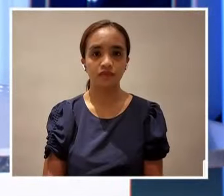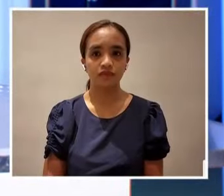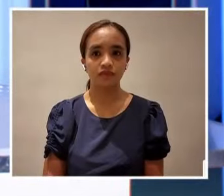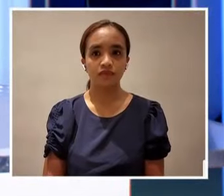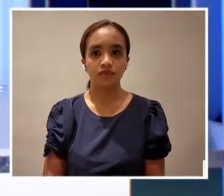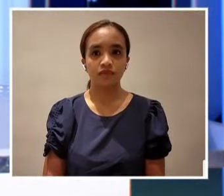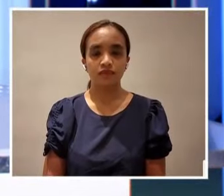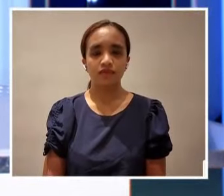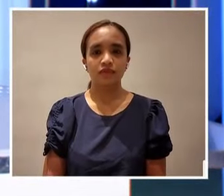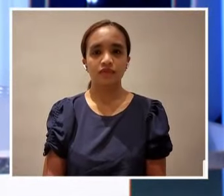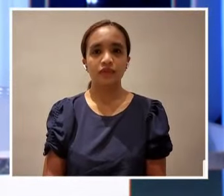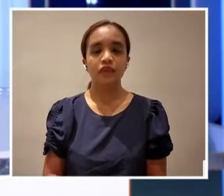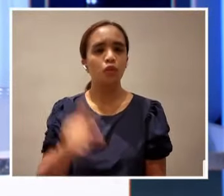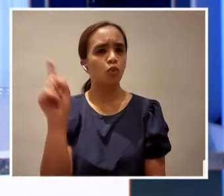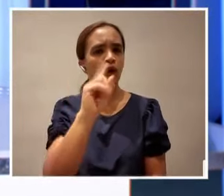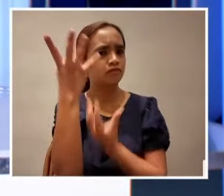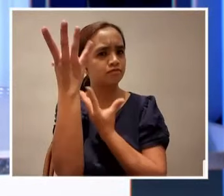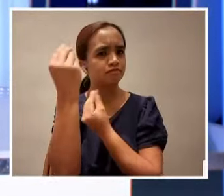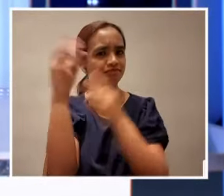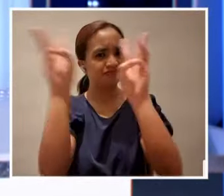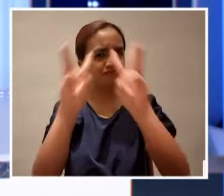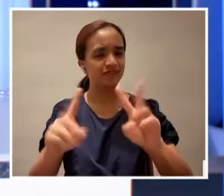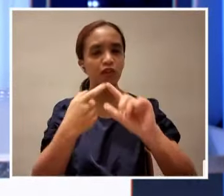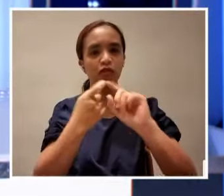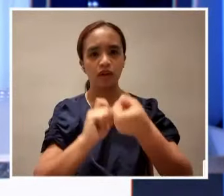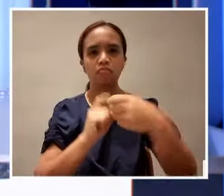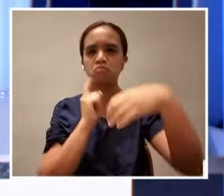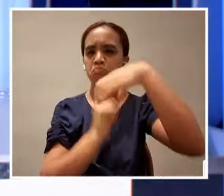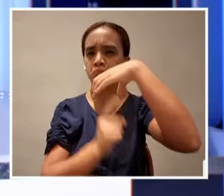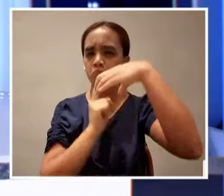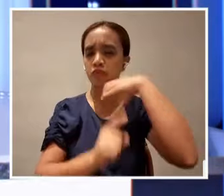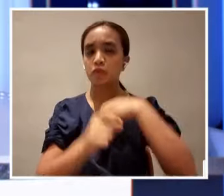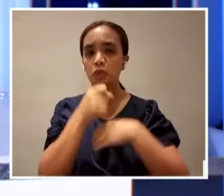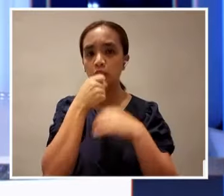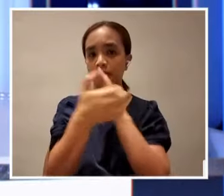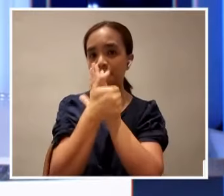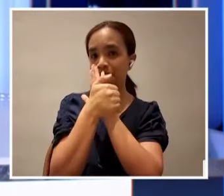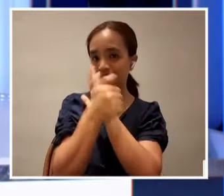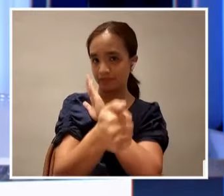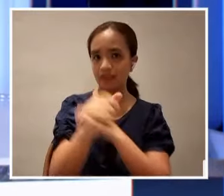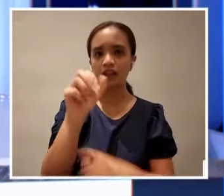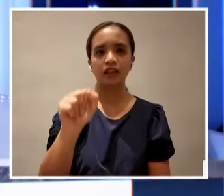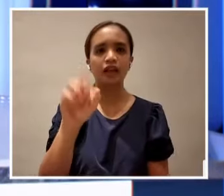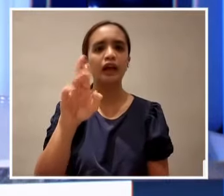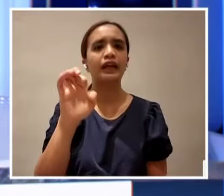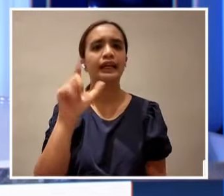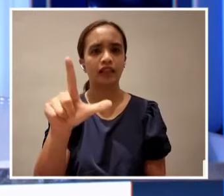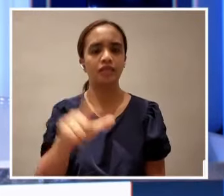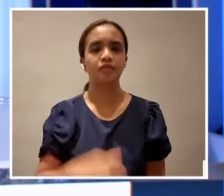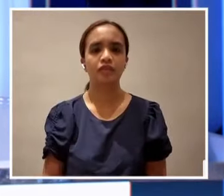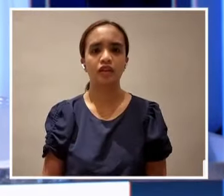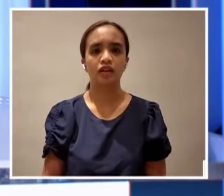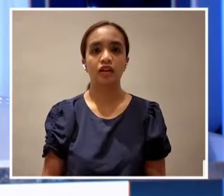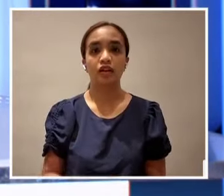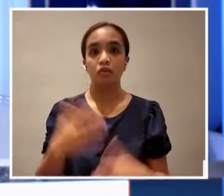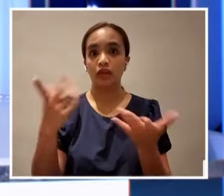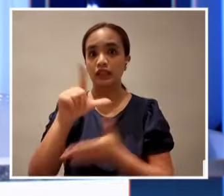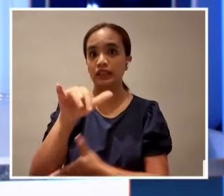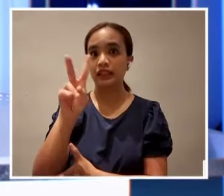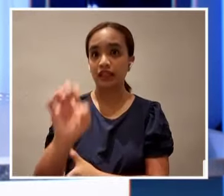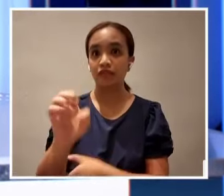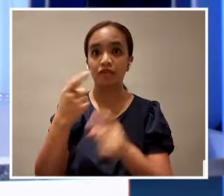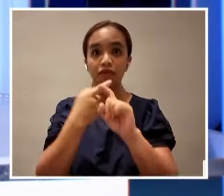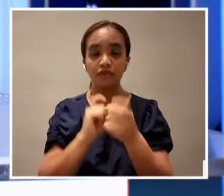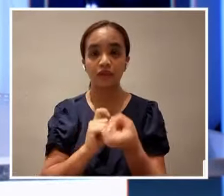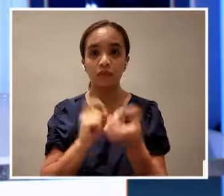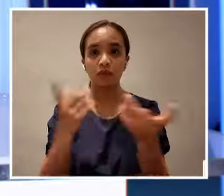Lagay muna ng panahon mula kay ABS-CBN resident meteorologist Ariel Rojas, kung saan live mula sa may